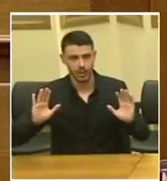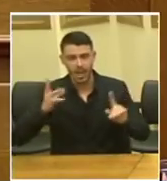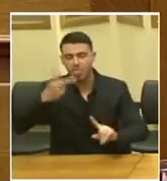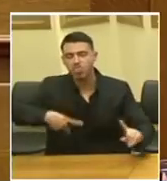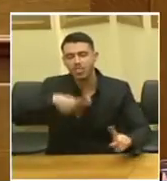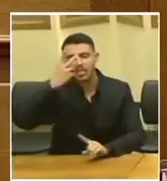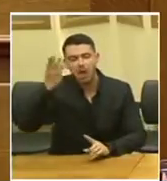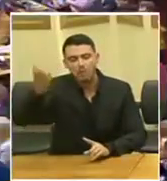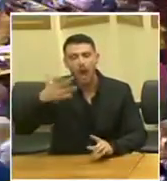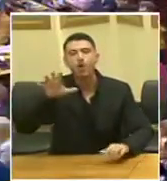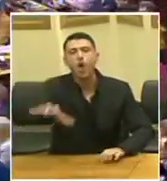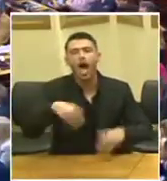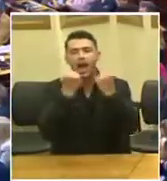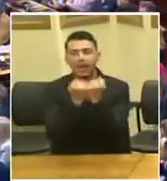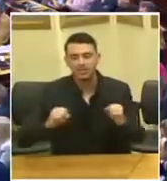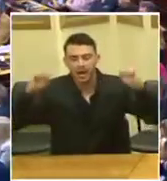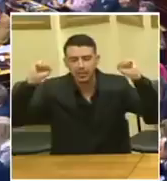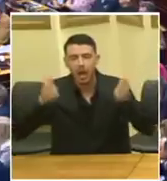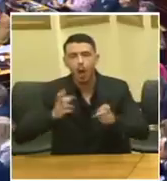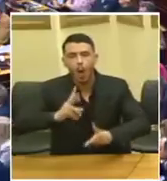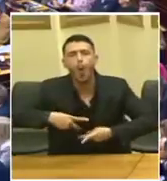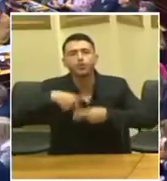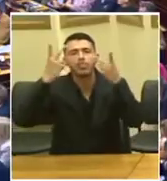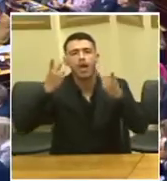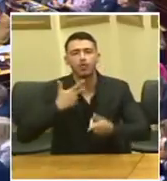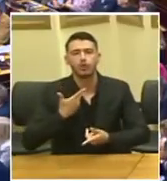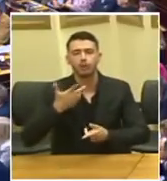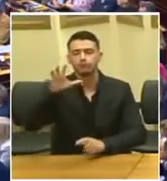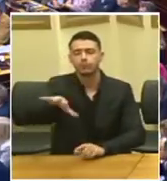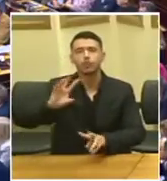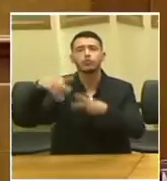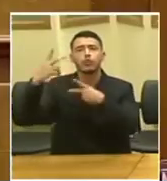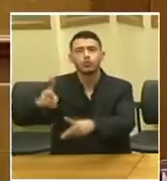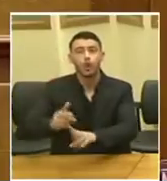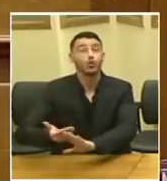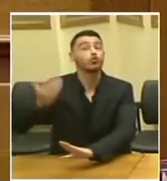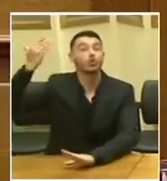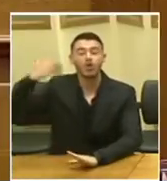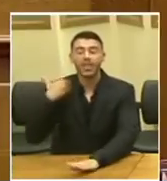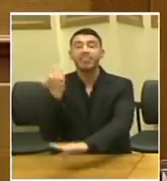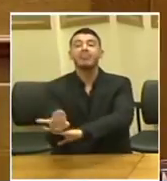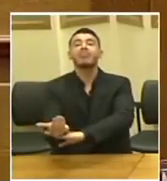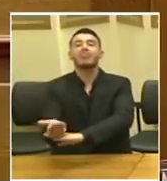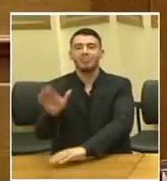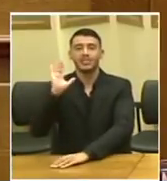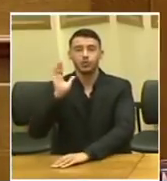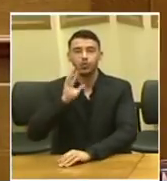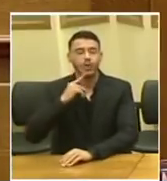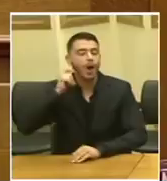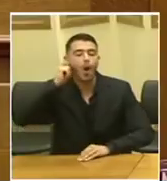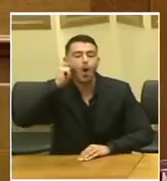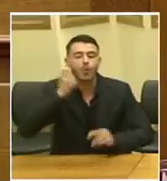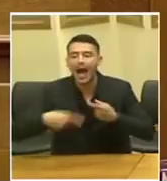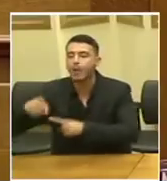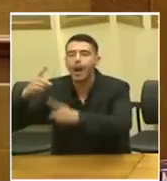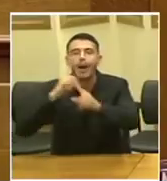σαν χώρα ανεξάρτητη να κάνουν ό,τι θέλουν στον τόπο τους. Ήταν η εποχή που δεν ζητάγαμε έργα όπνες μέσα στην Φύρο.